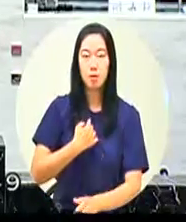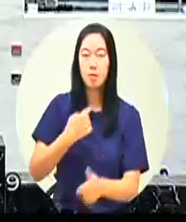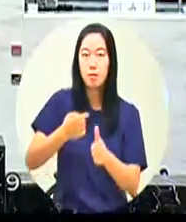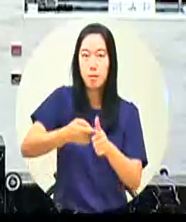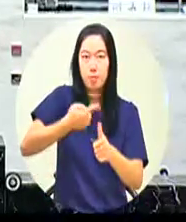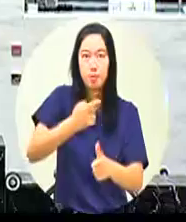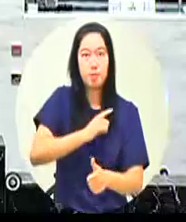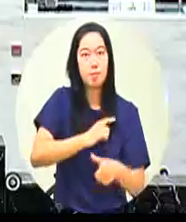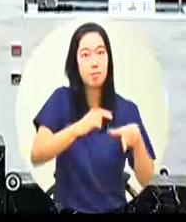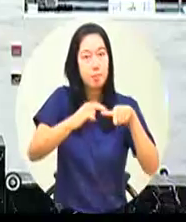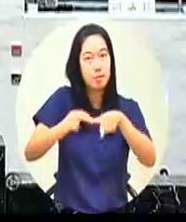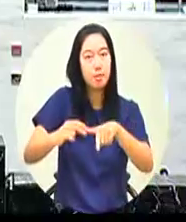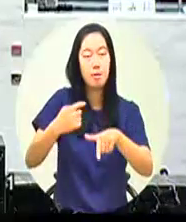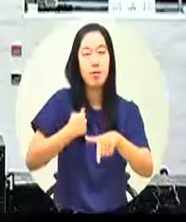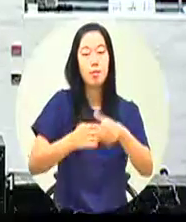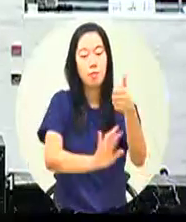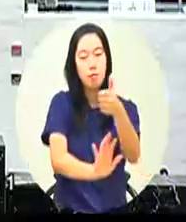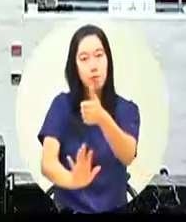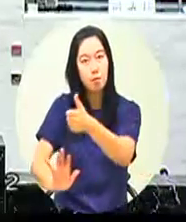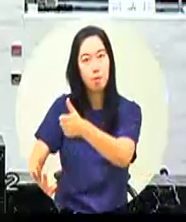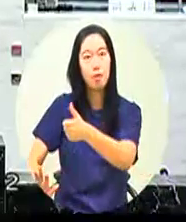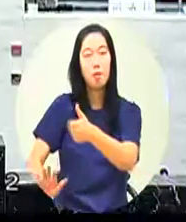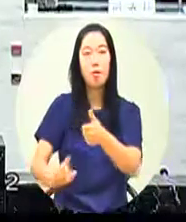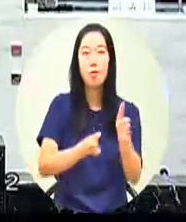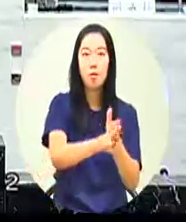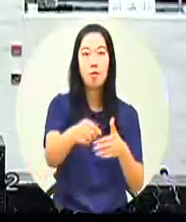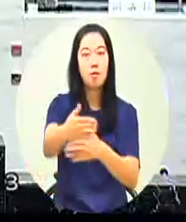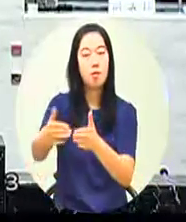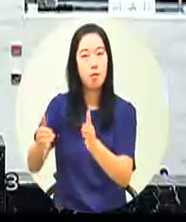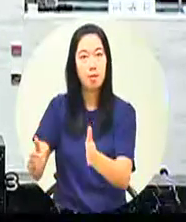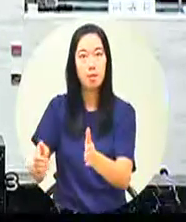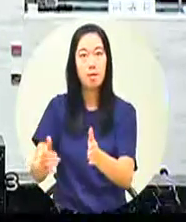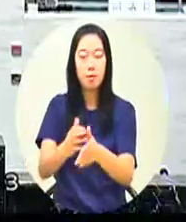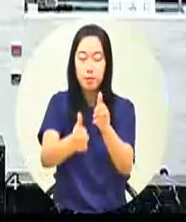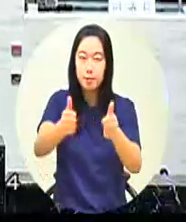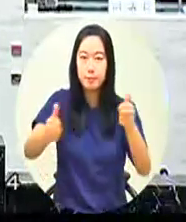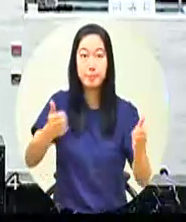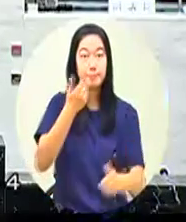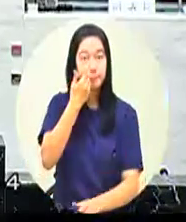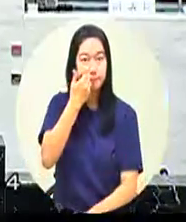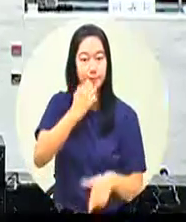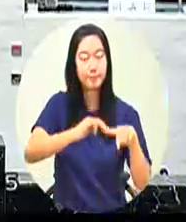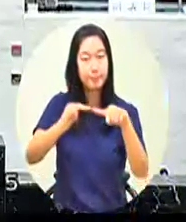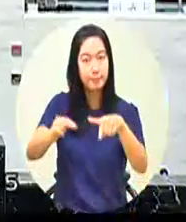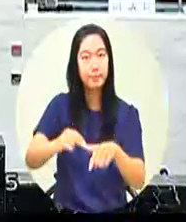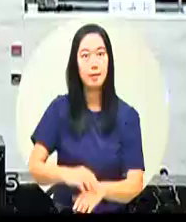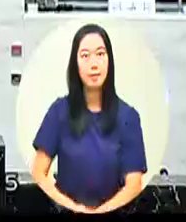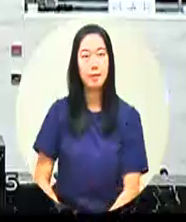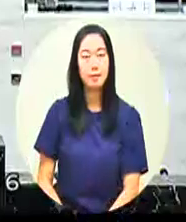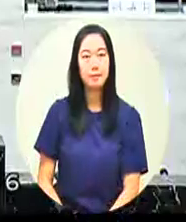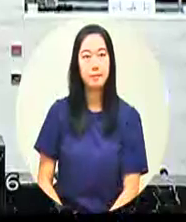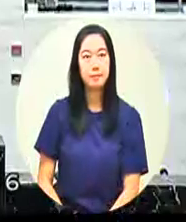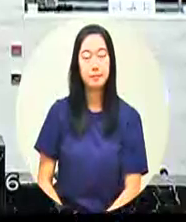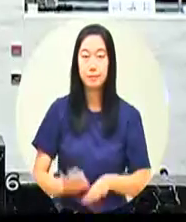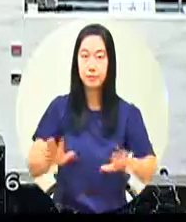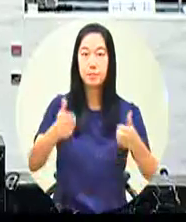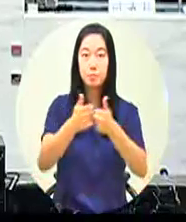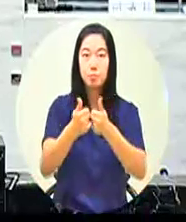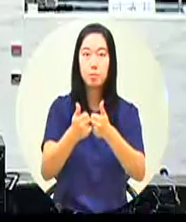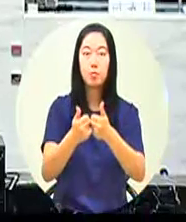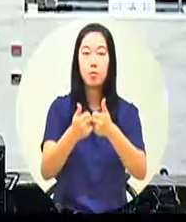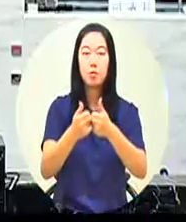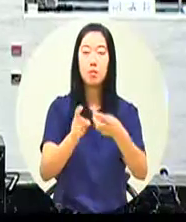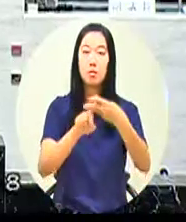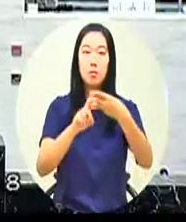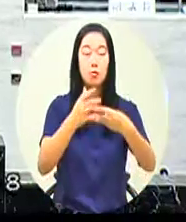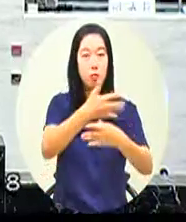绍本局各处科室的一个主管。那因为呢，本次呢，我们所有的主管呢，跟